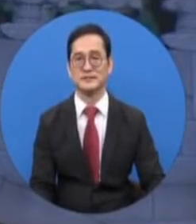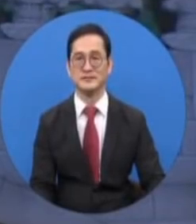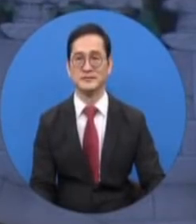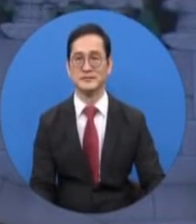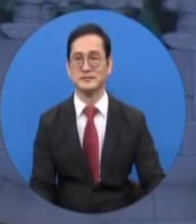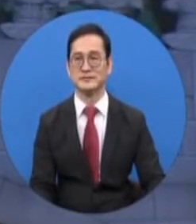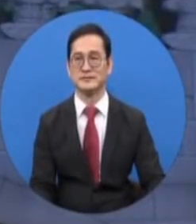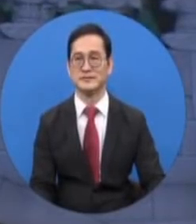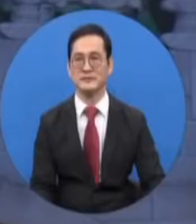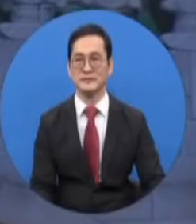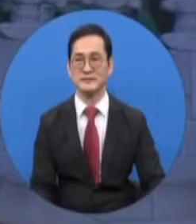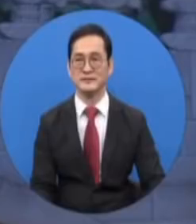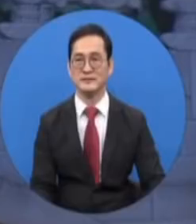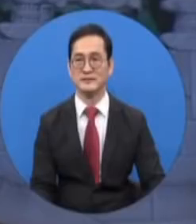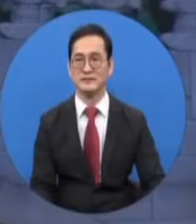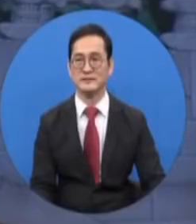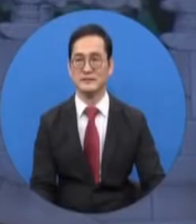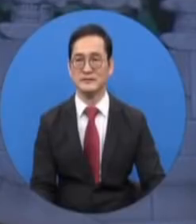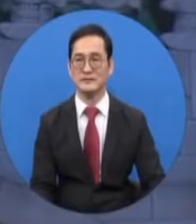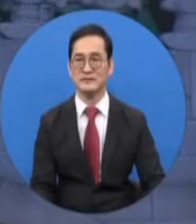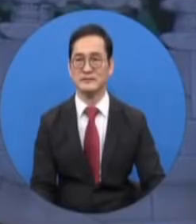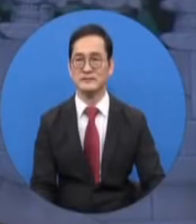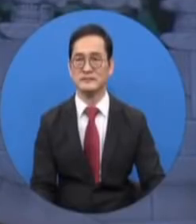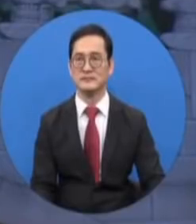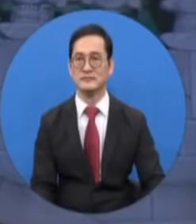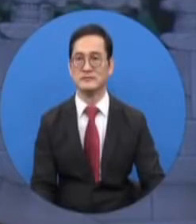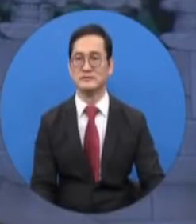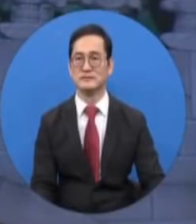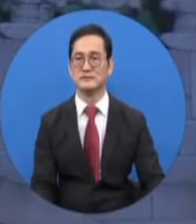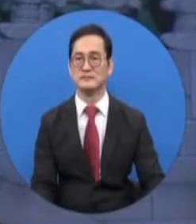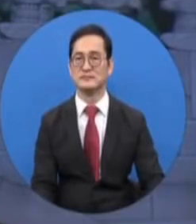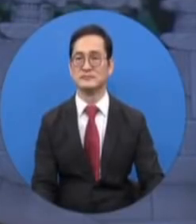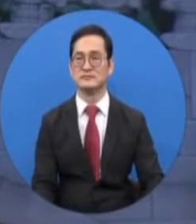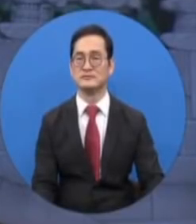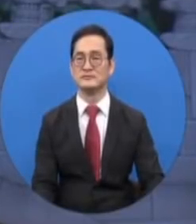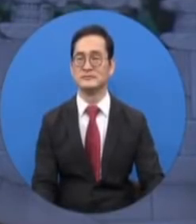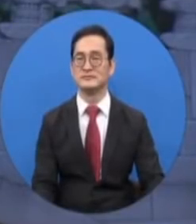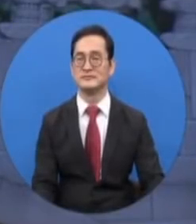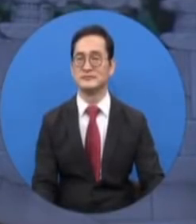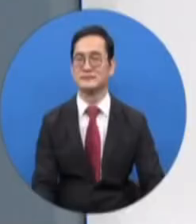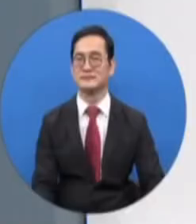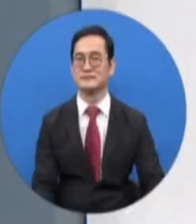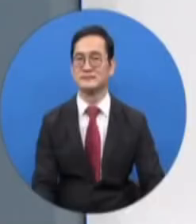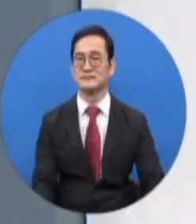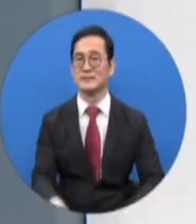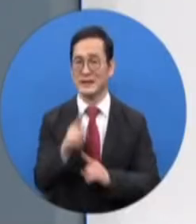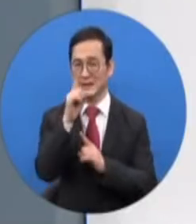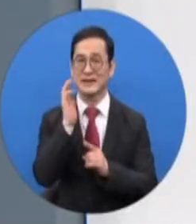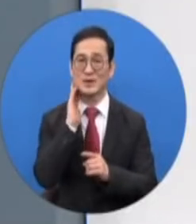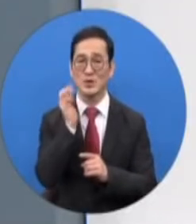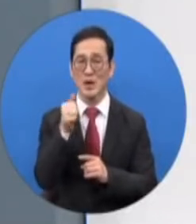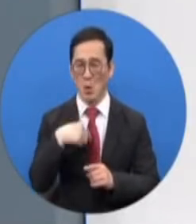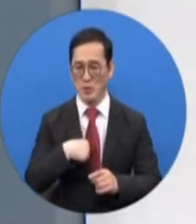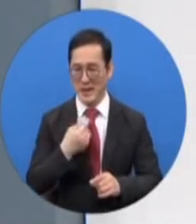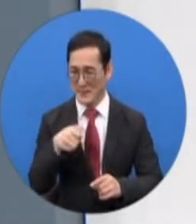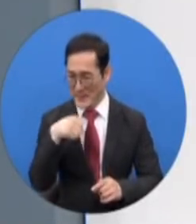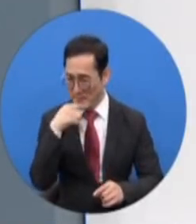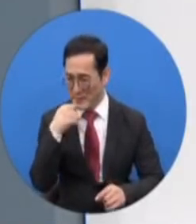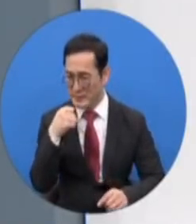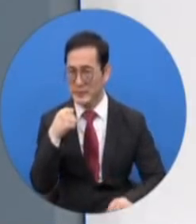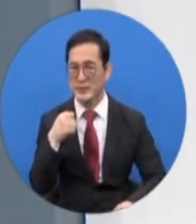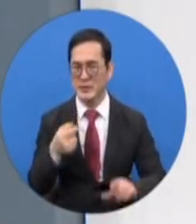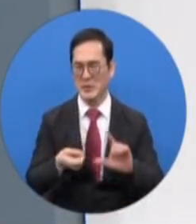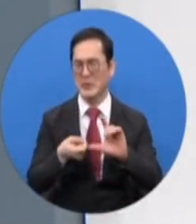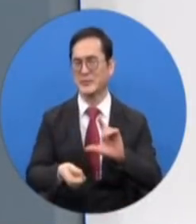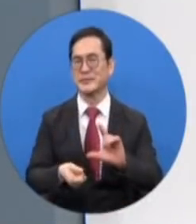뭐 대변인이랄지 비서실장이랑 뭐 식사를 하는 거 아니겠습니까? 뭐 이명박 대통령은 예. 끝까지 혼밥은 뭐 많이 안 하셨어요. 이명박